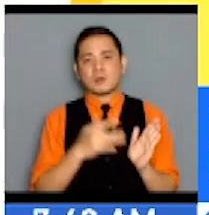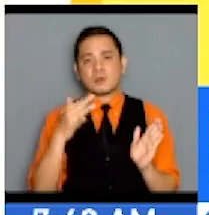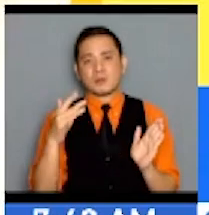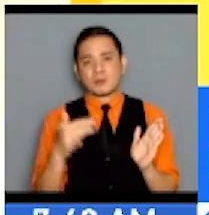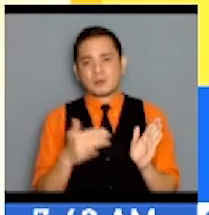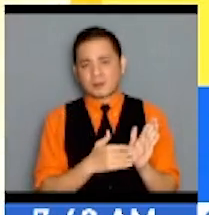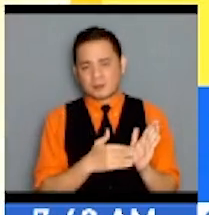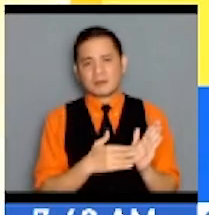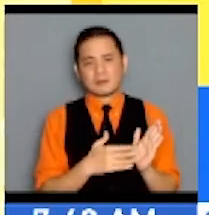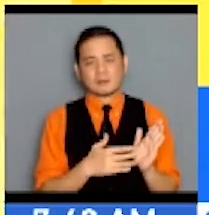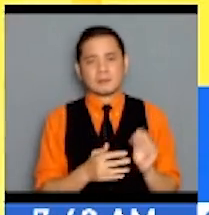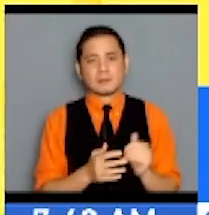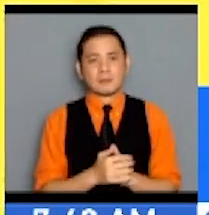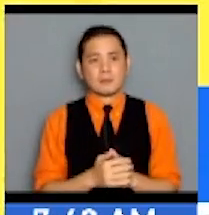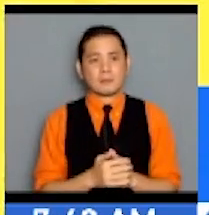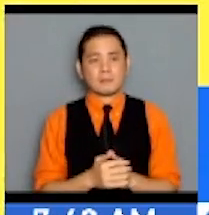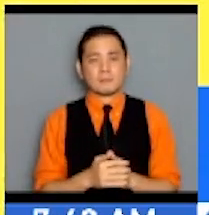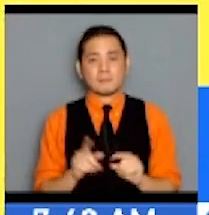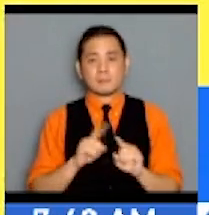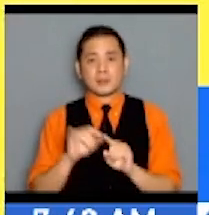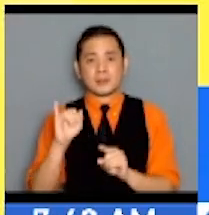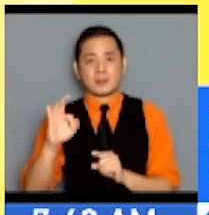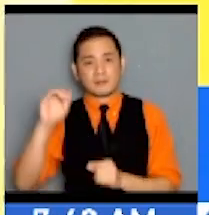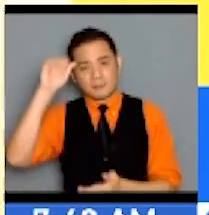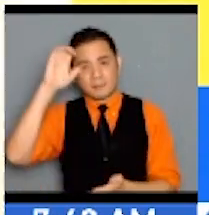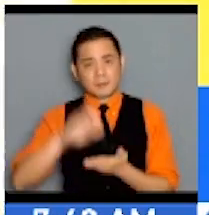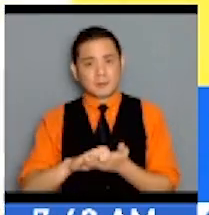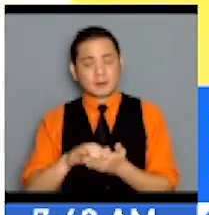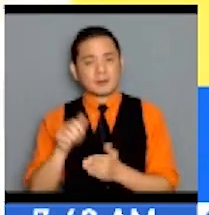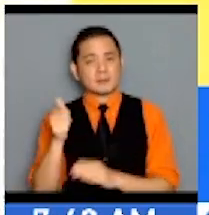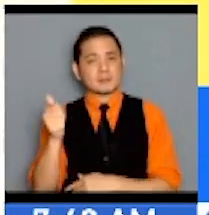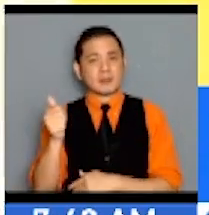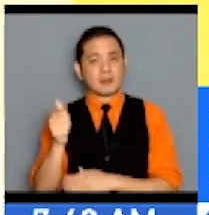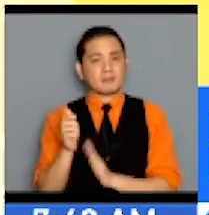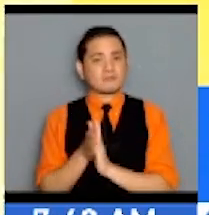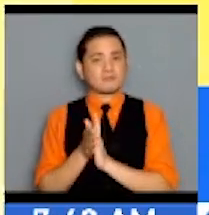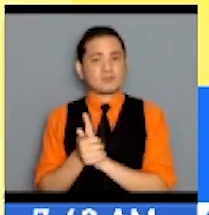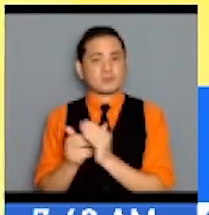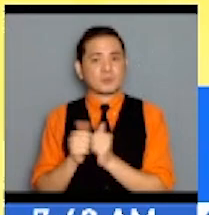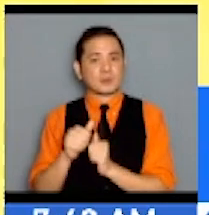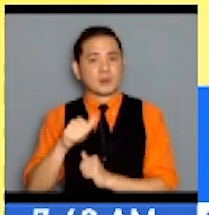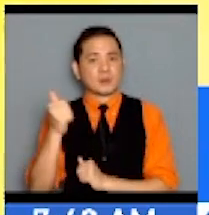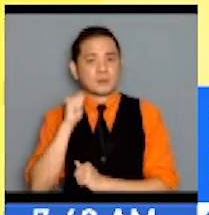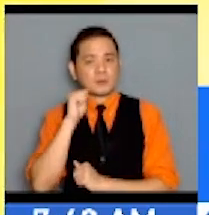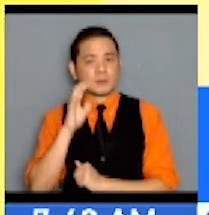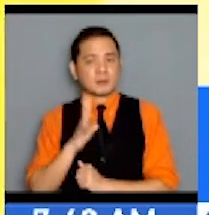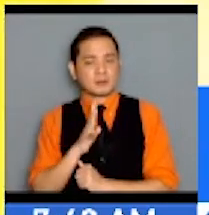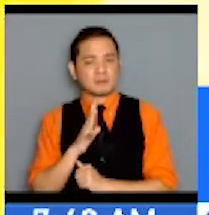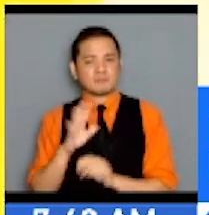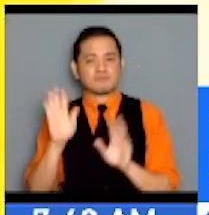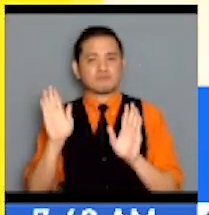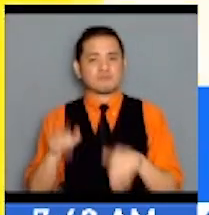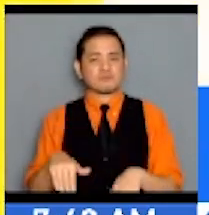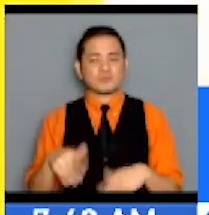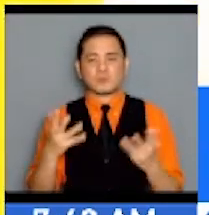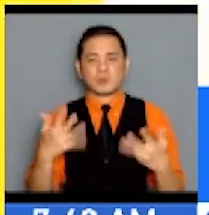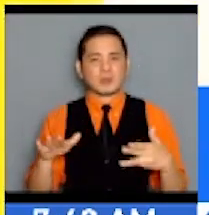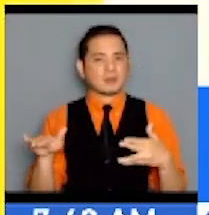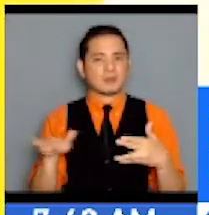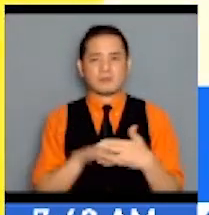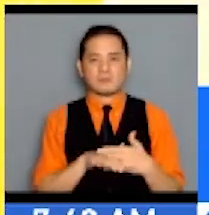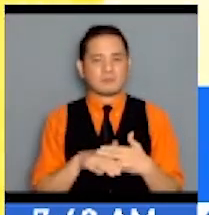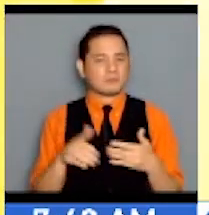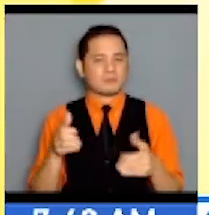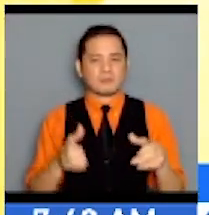Pero kung ang lalaking asawa ang nakipagtalik sa ibang babae, baka walang krimen na nangyari. Sa mga